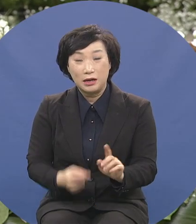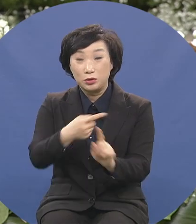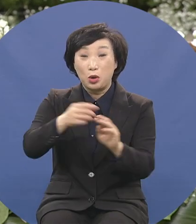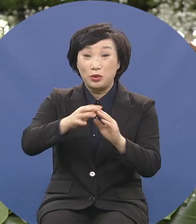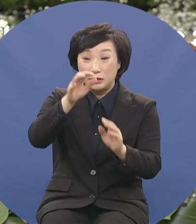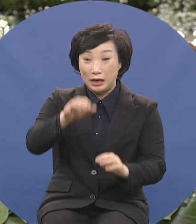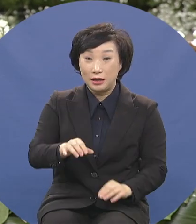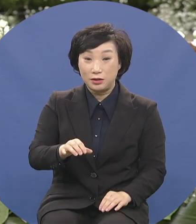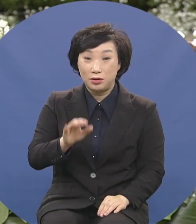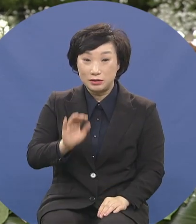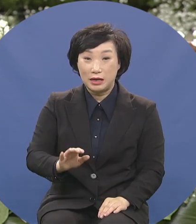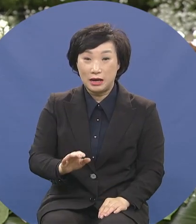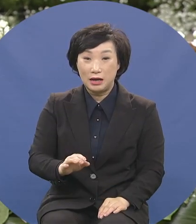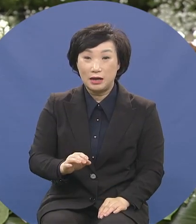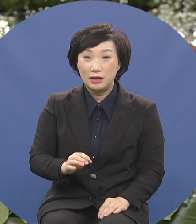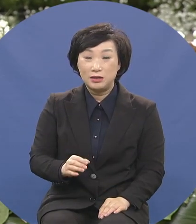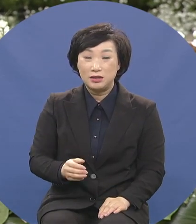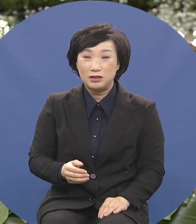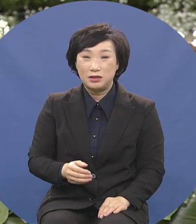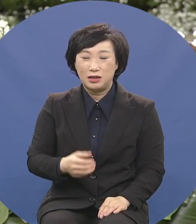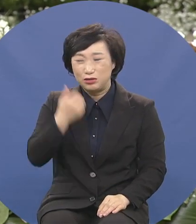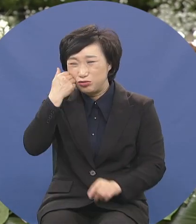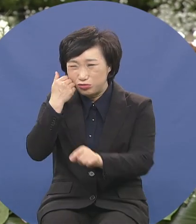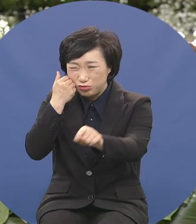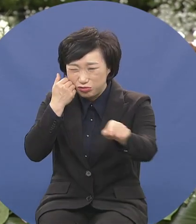교회에서 이 말 저 말하고